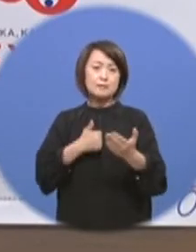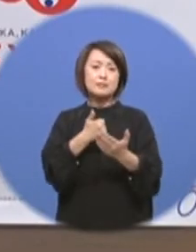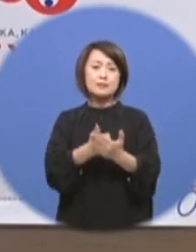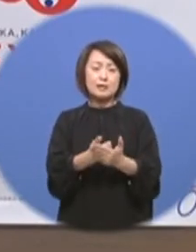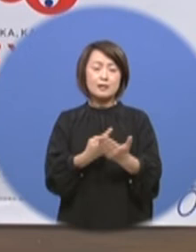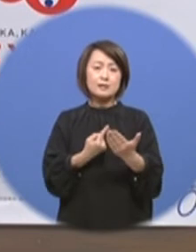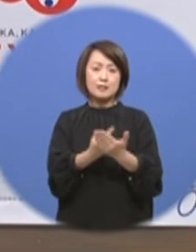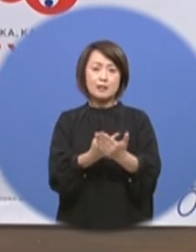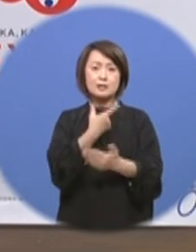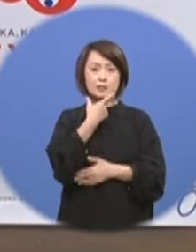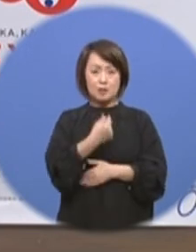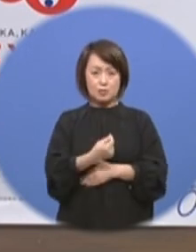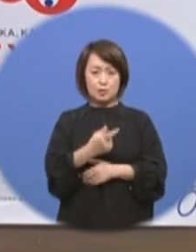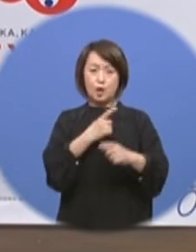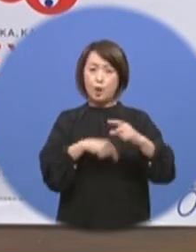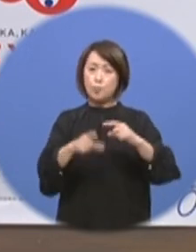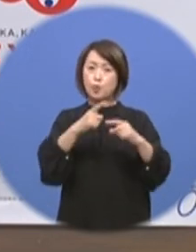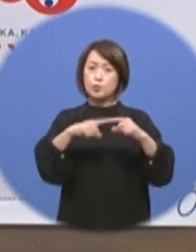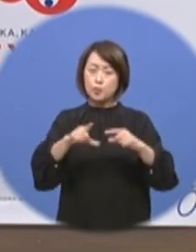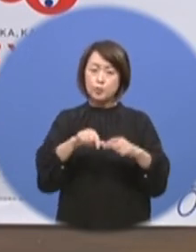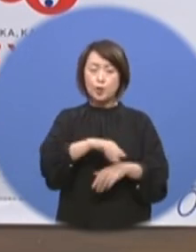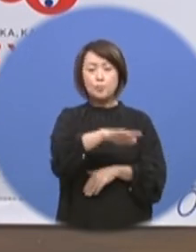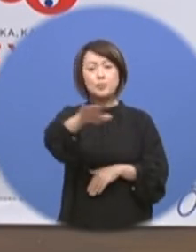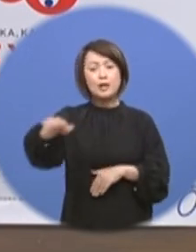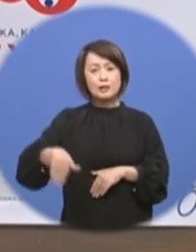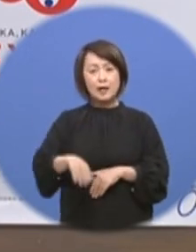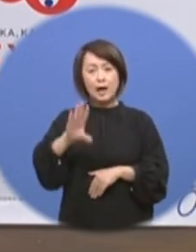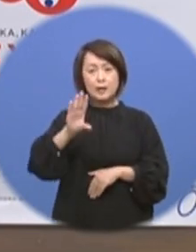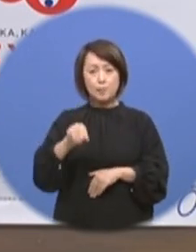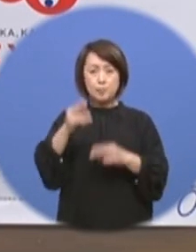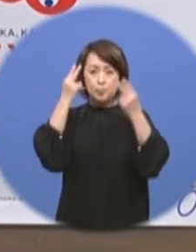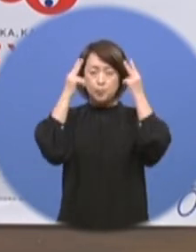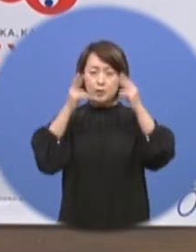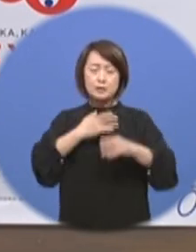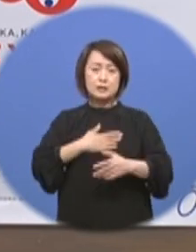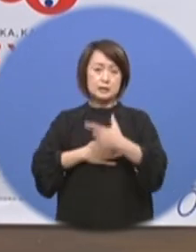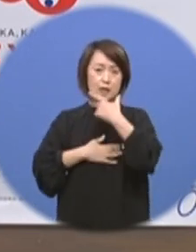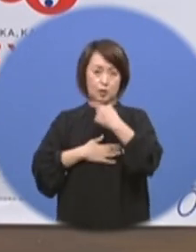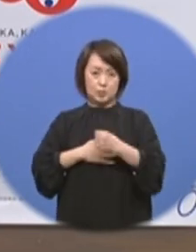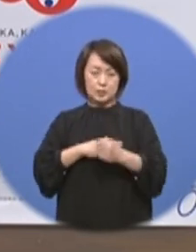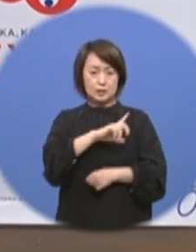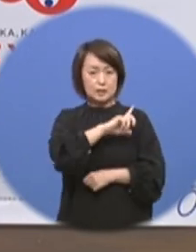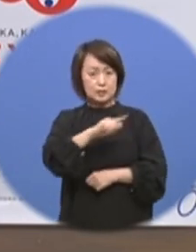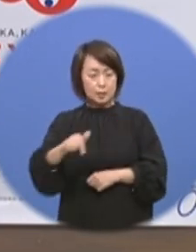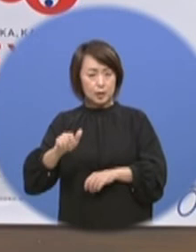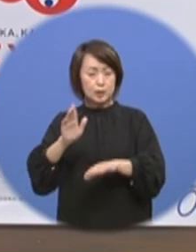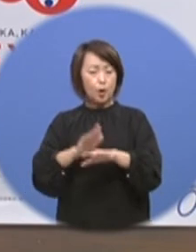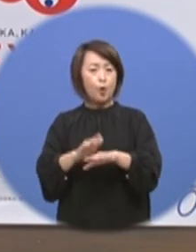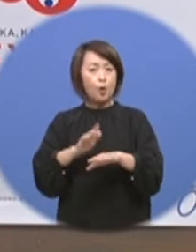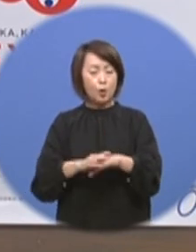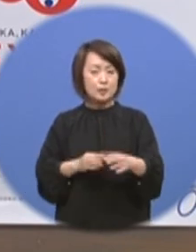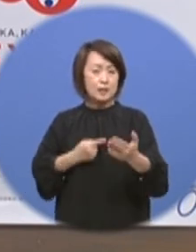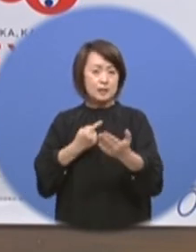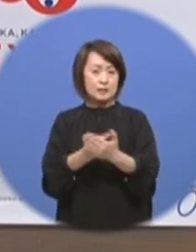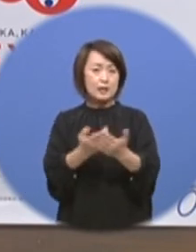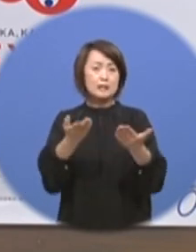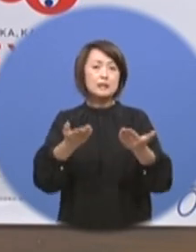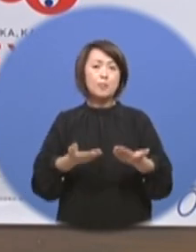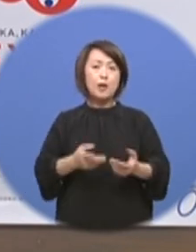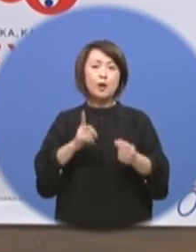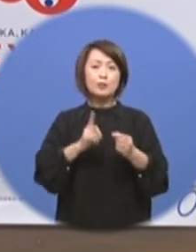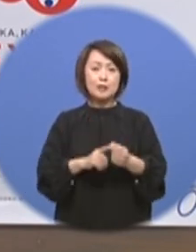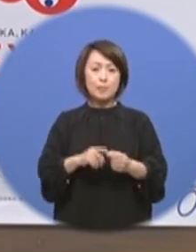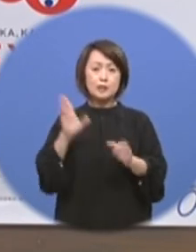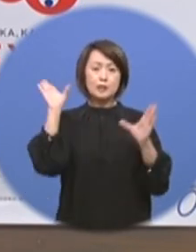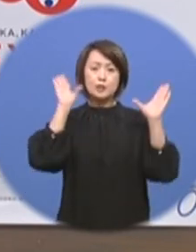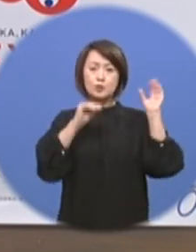ますもっともっと皆様に万博について知っていただき様々な形で参画していただけるよう随時情報を